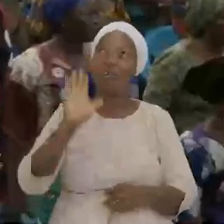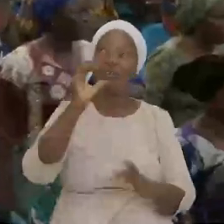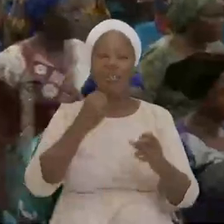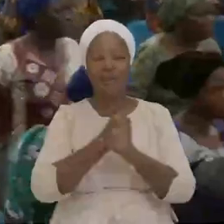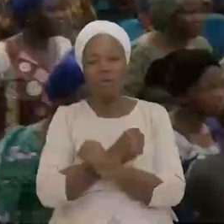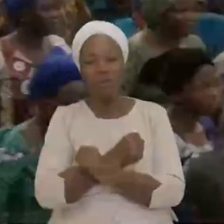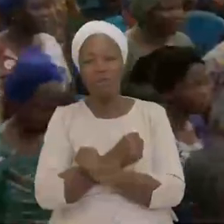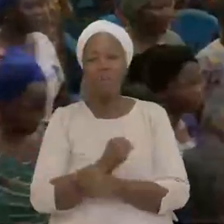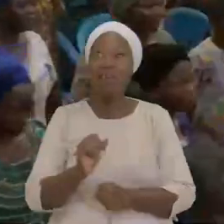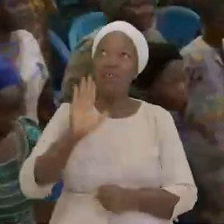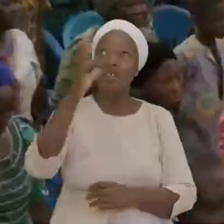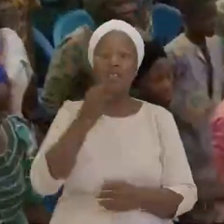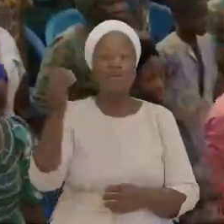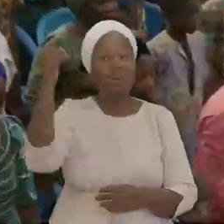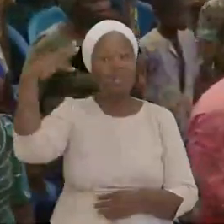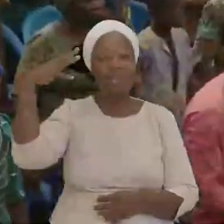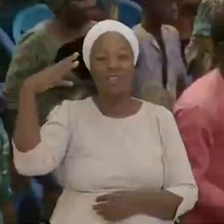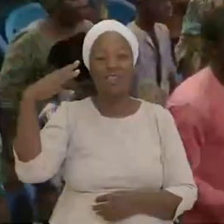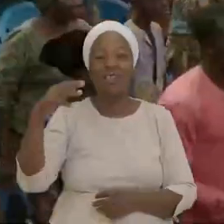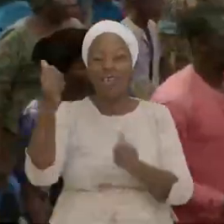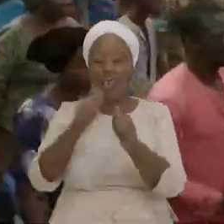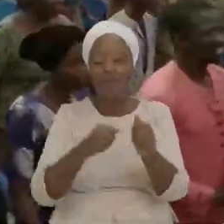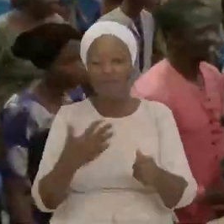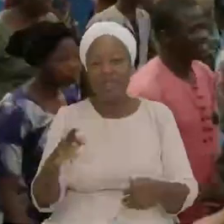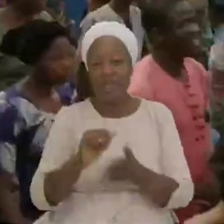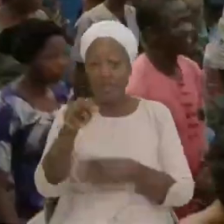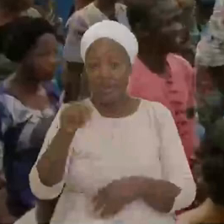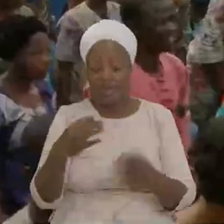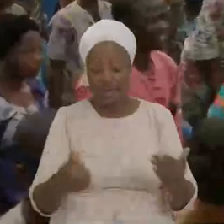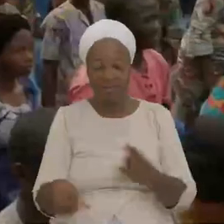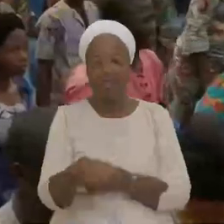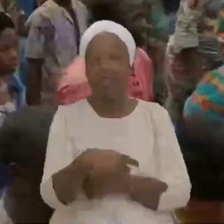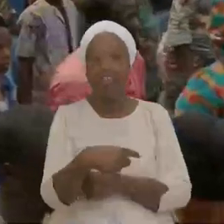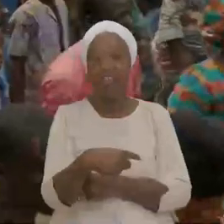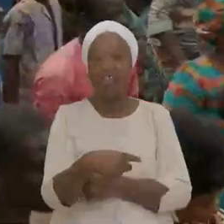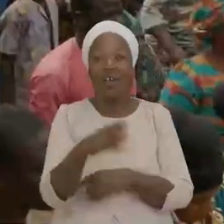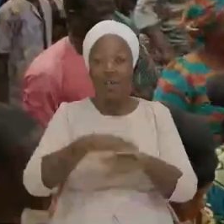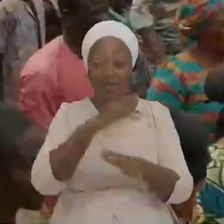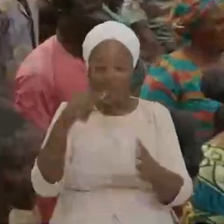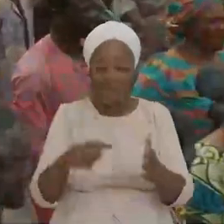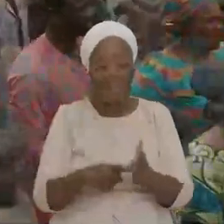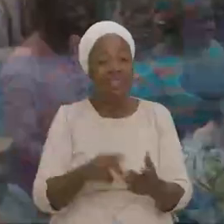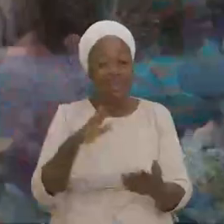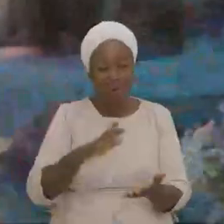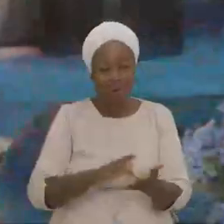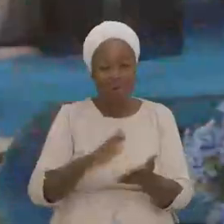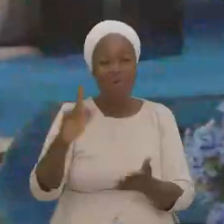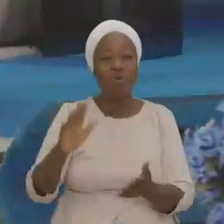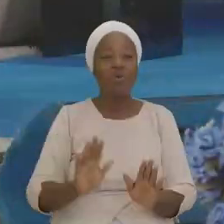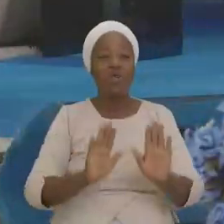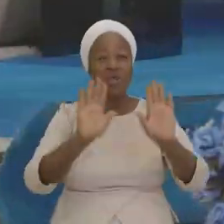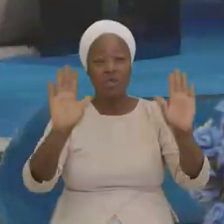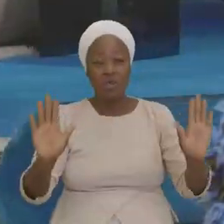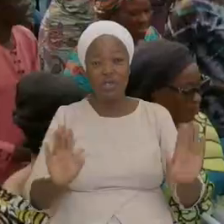Sa puissance, son amour, sa grâce. Tout ce dont vous avez besoin